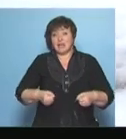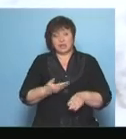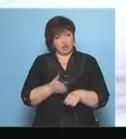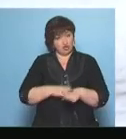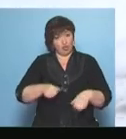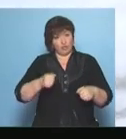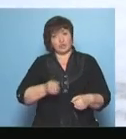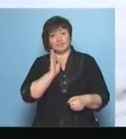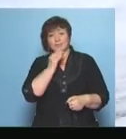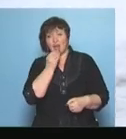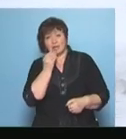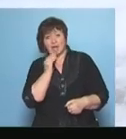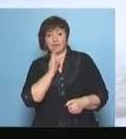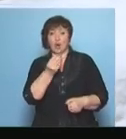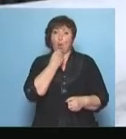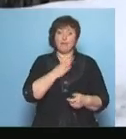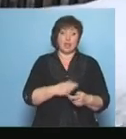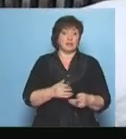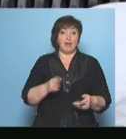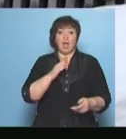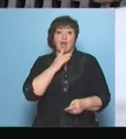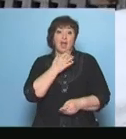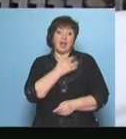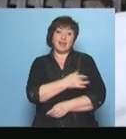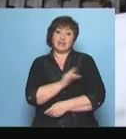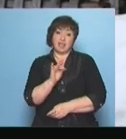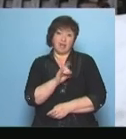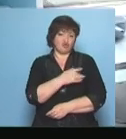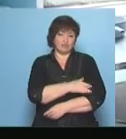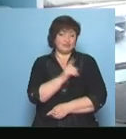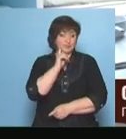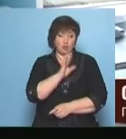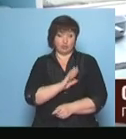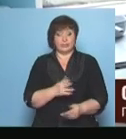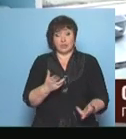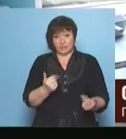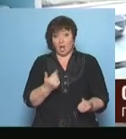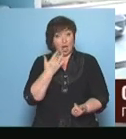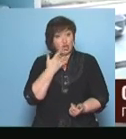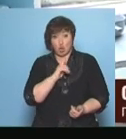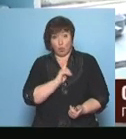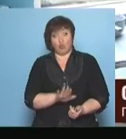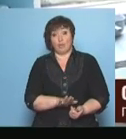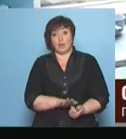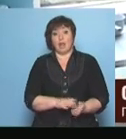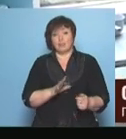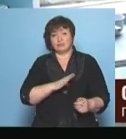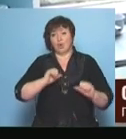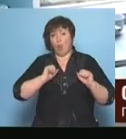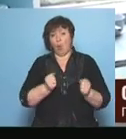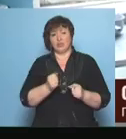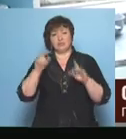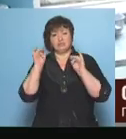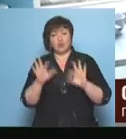завтрак и обед до детсадовских групп нянечкам не совсем удобно. Ну, неудобно, да. Это и в холода, и в дождь, и в